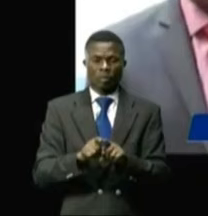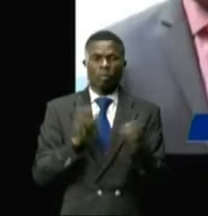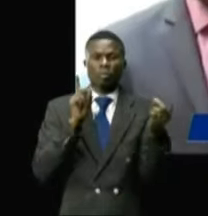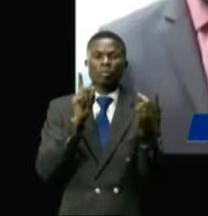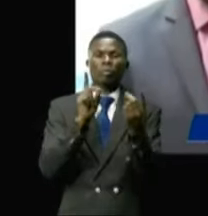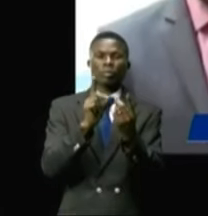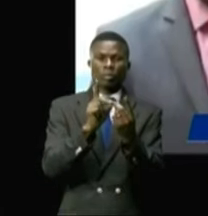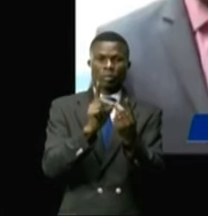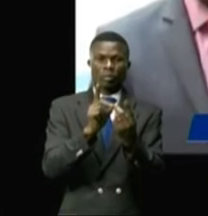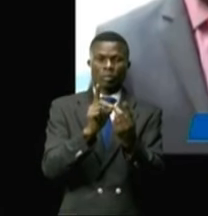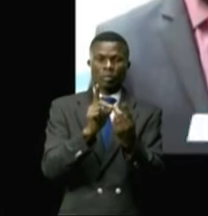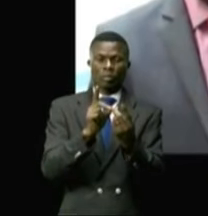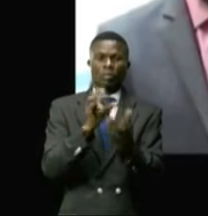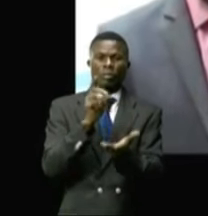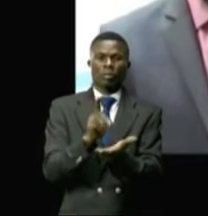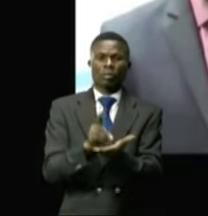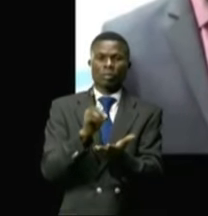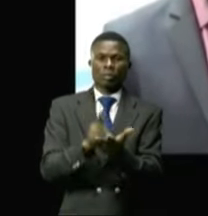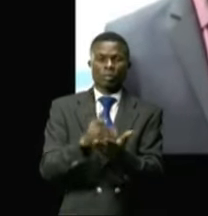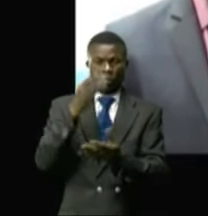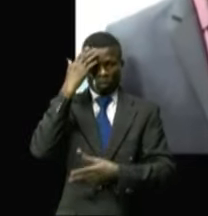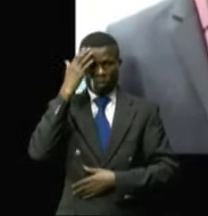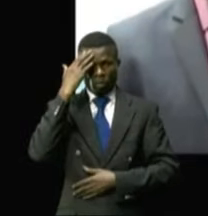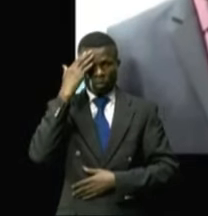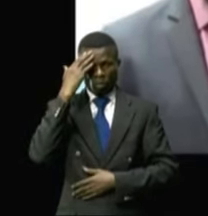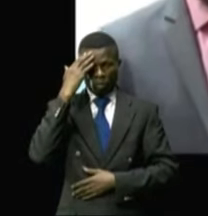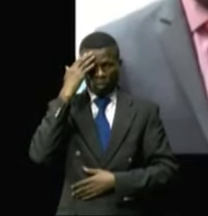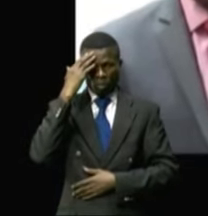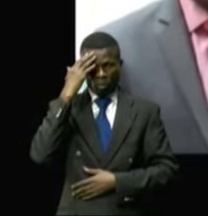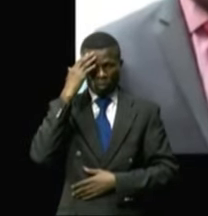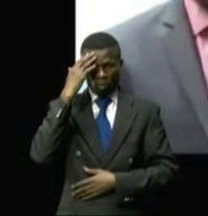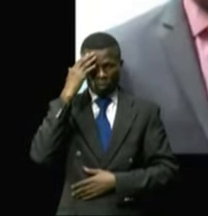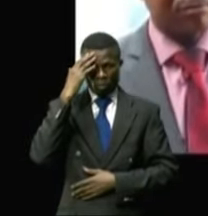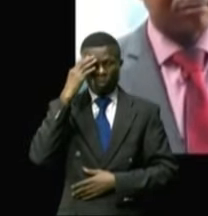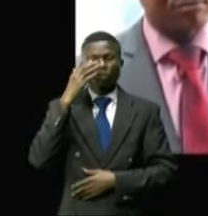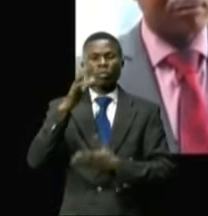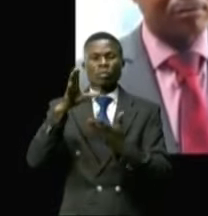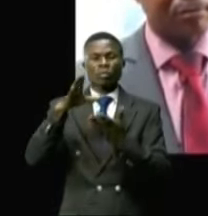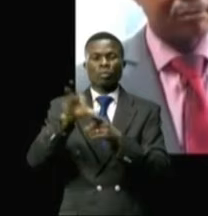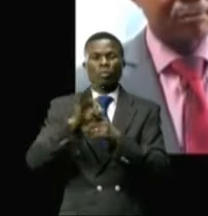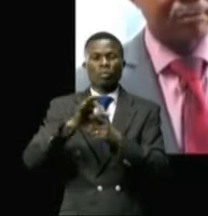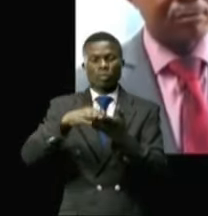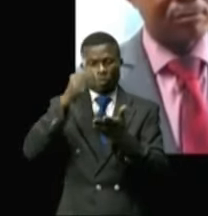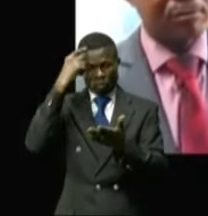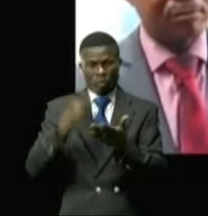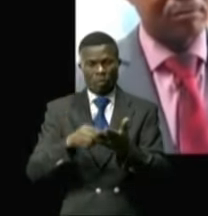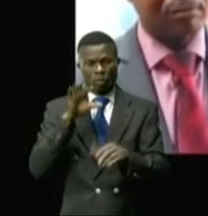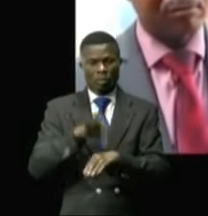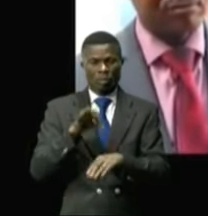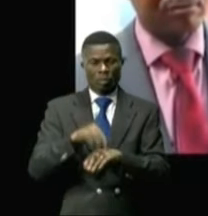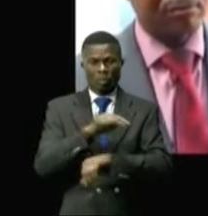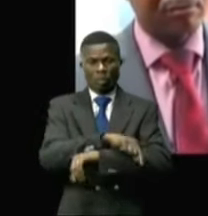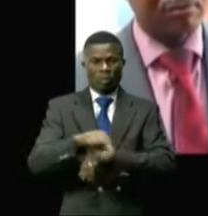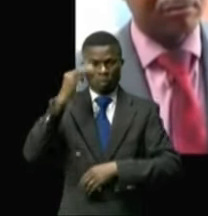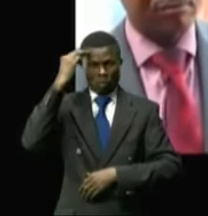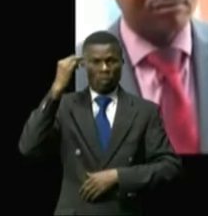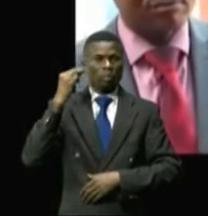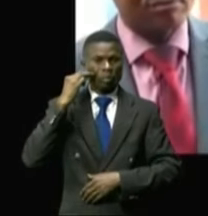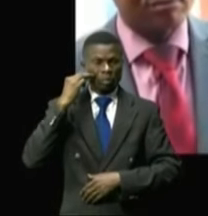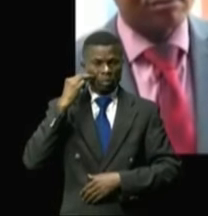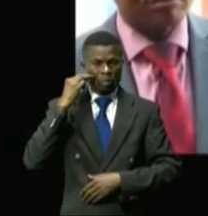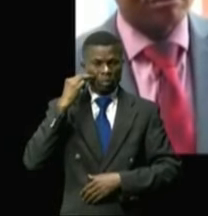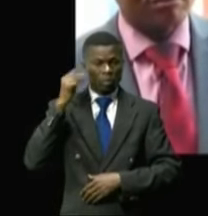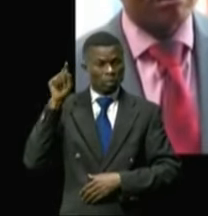affronter leur diplôme, connaître les issues de leur formation. Heureusement qu'au niveau du ministère, on